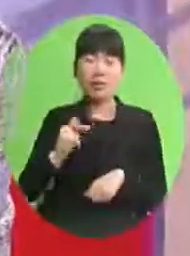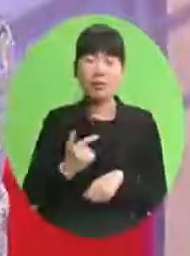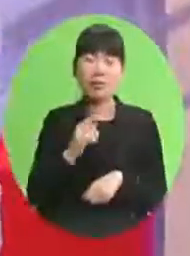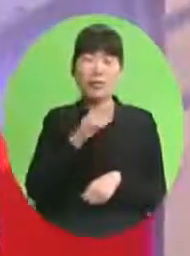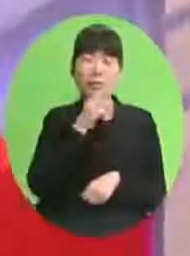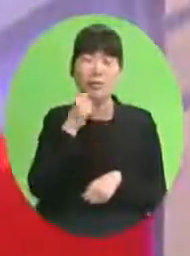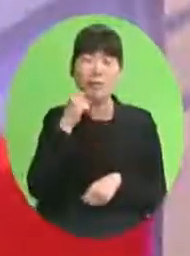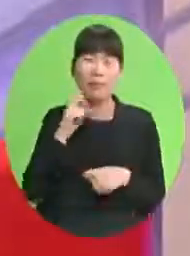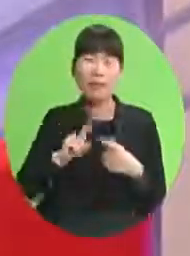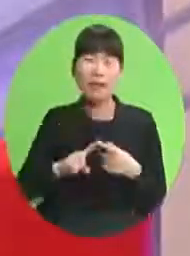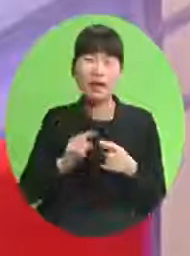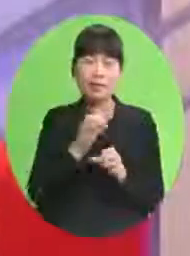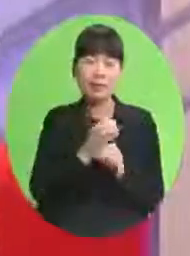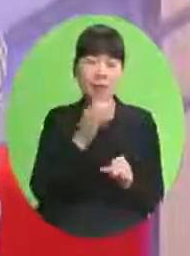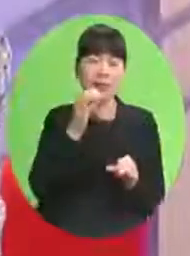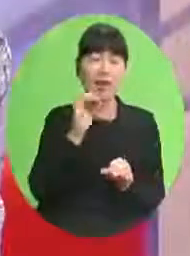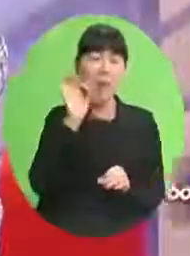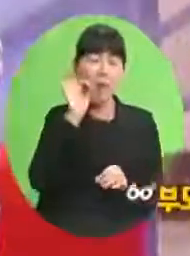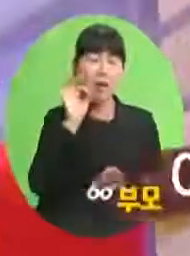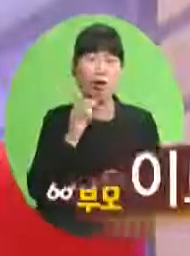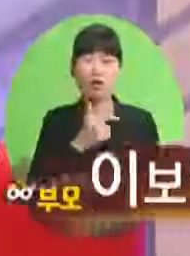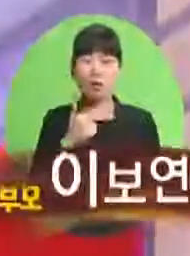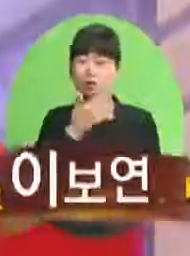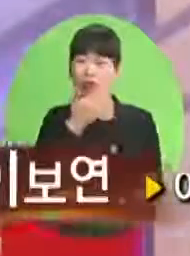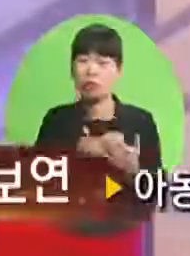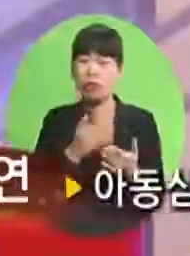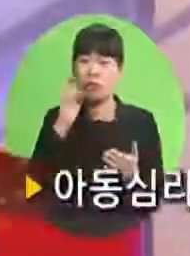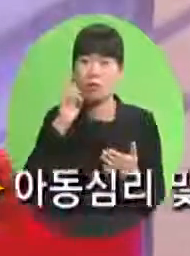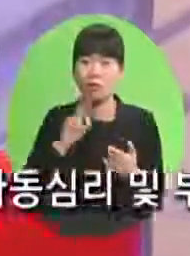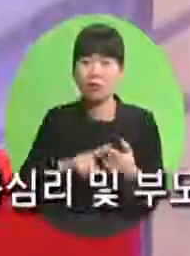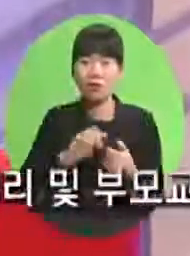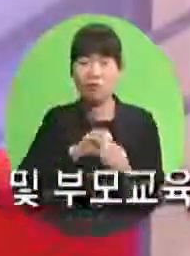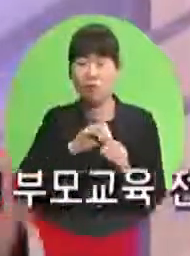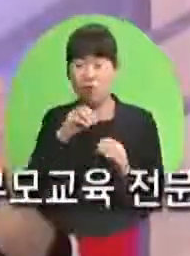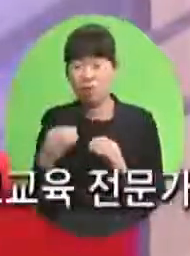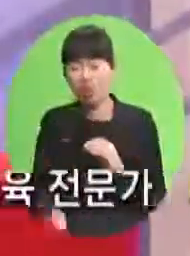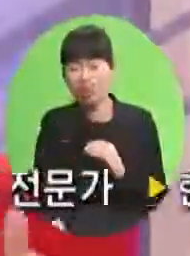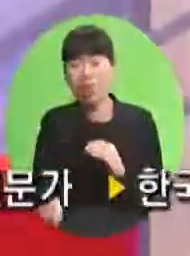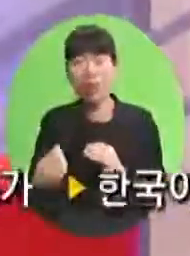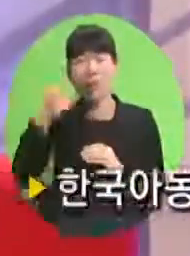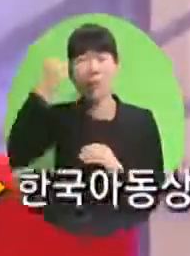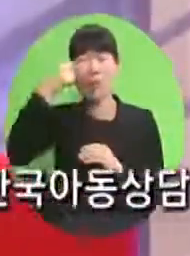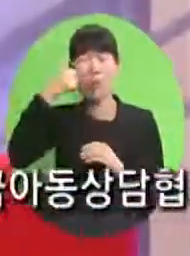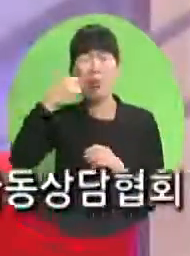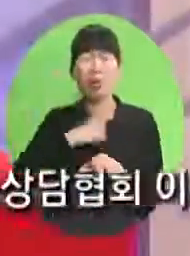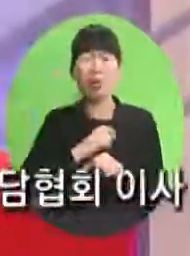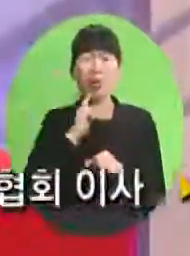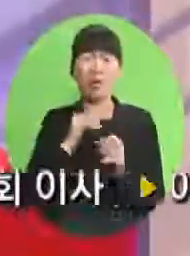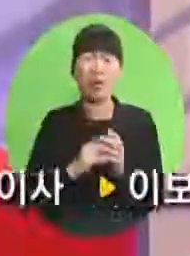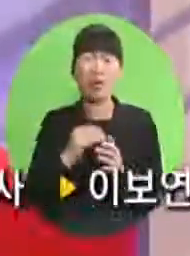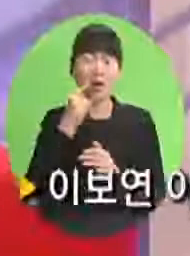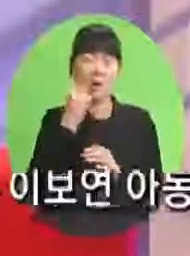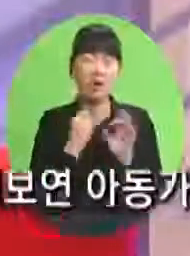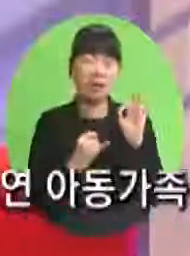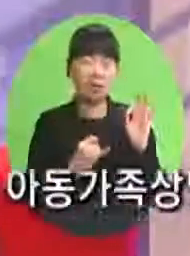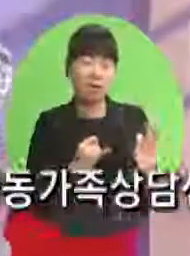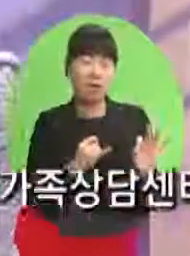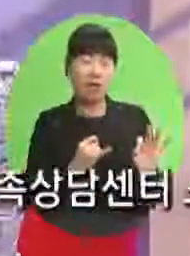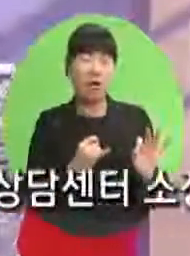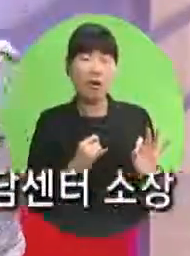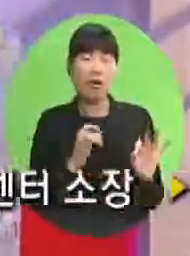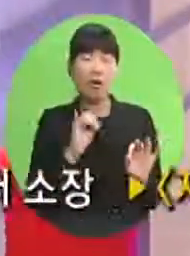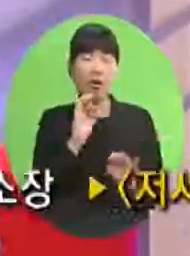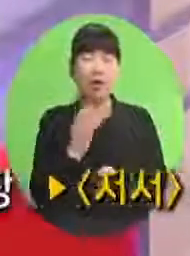맛 네. 막대 사탕이 굉장히 중요한 걸 수도 있어요. 그래서 그걸 떨어뜨리면 울고불고 하면은 딱 어머님들은 야심차게